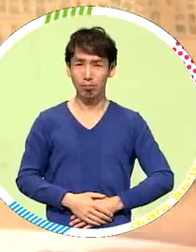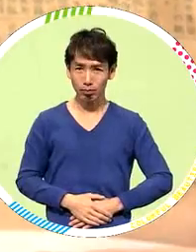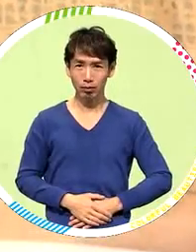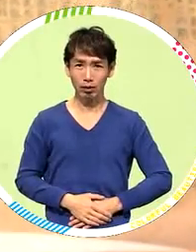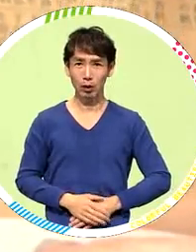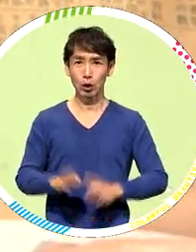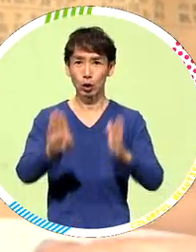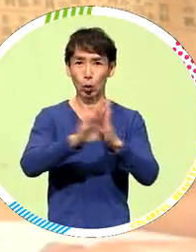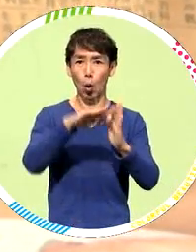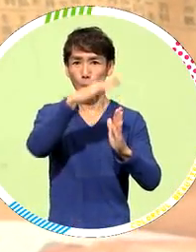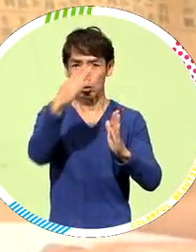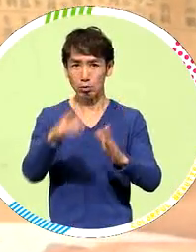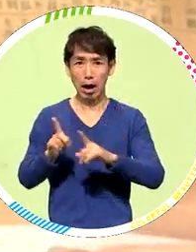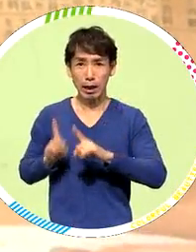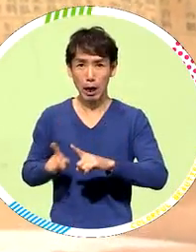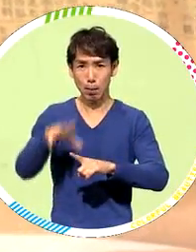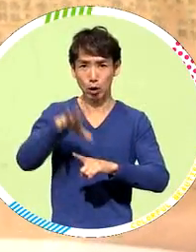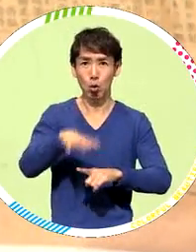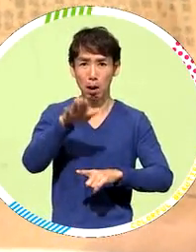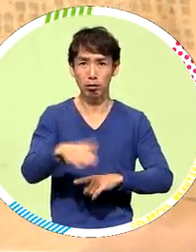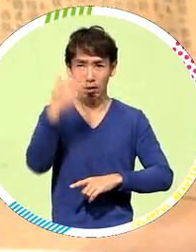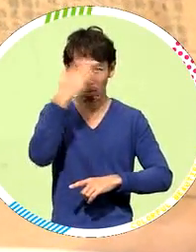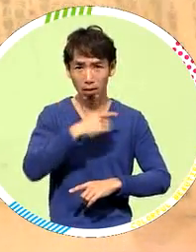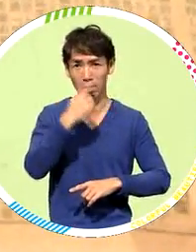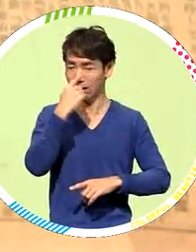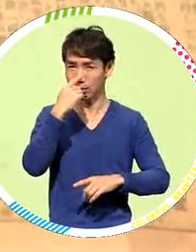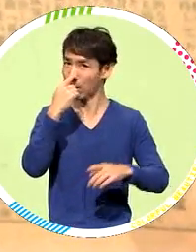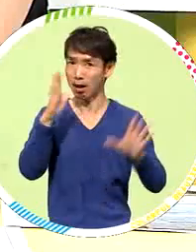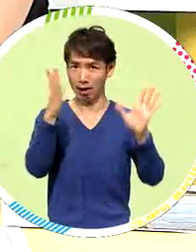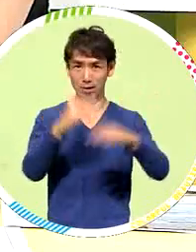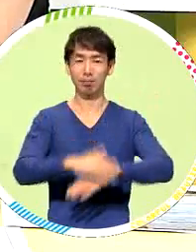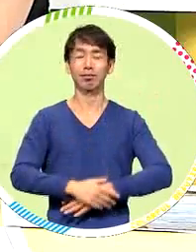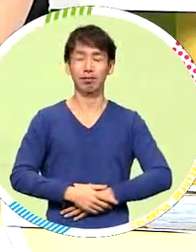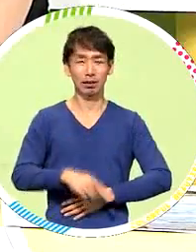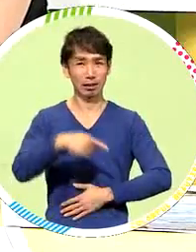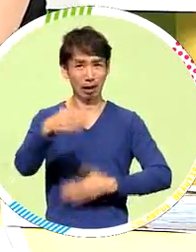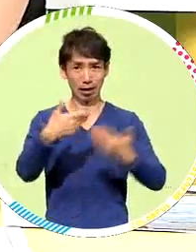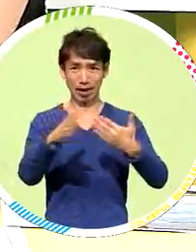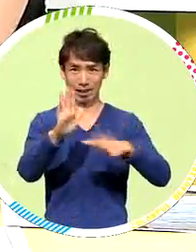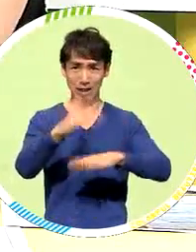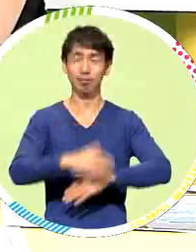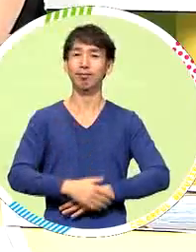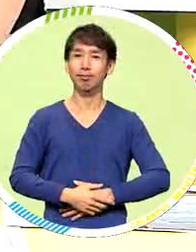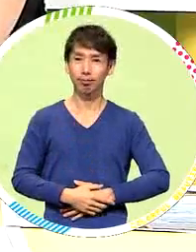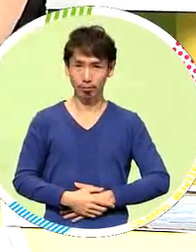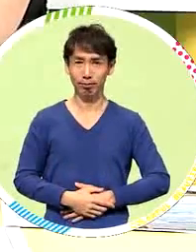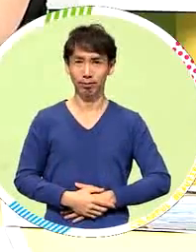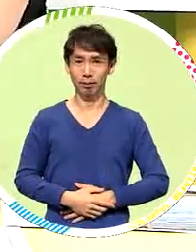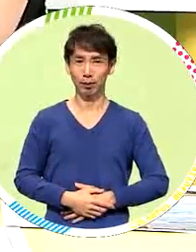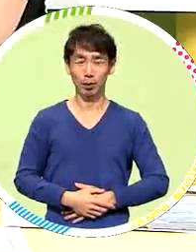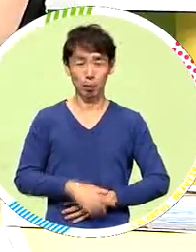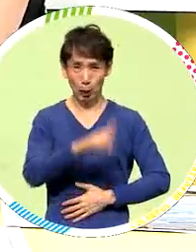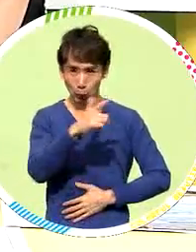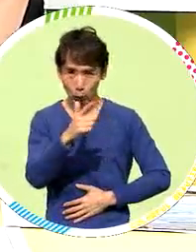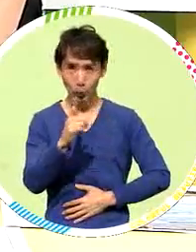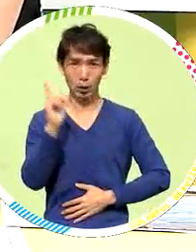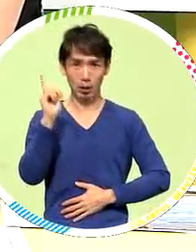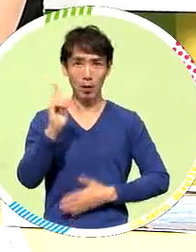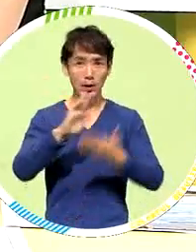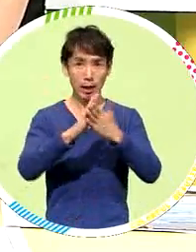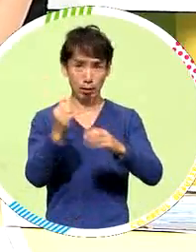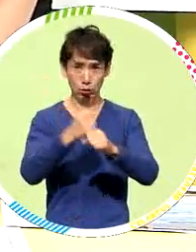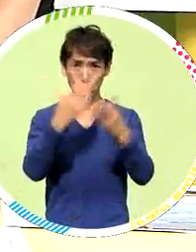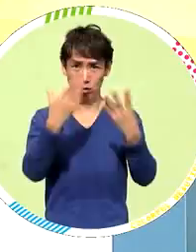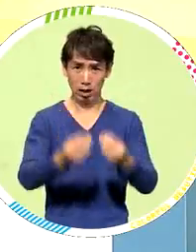あるしね今を聞いたことないですけどまたないですよねよくぞねまあこういう音あの県が